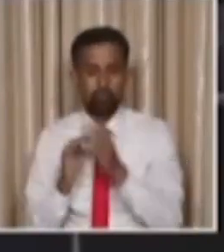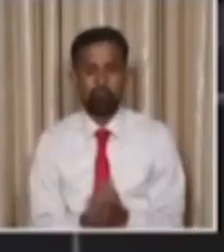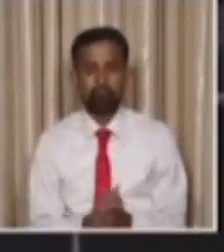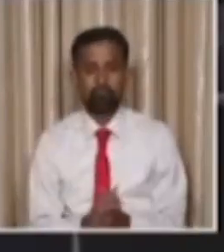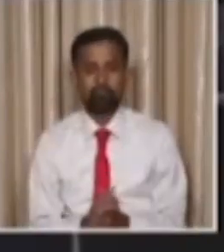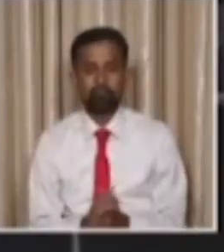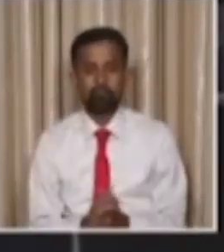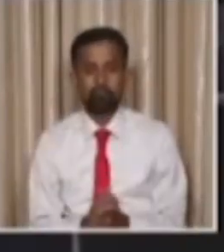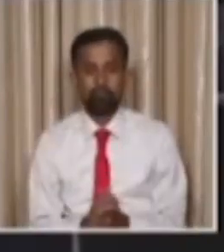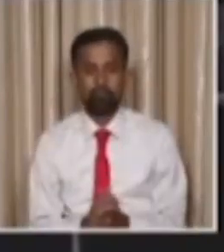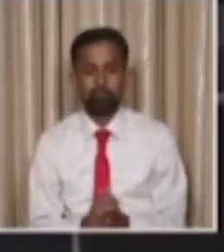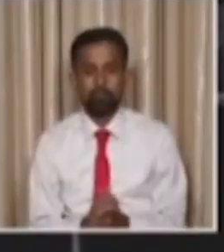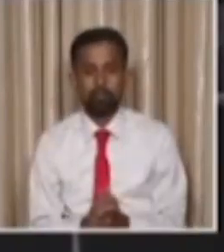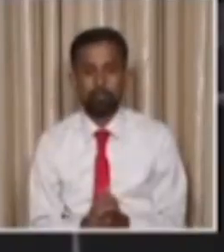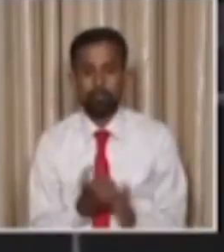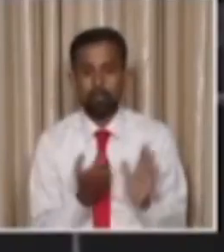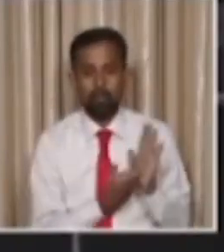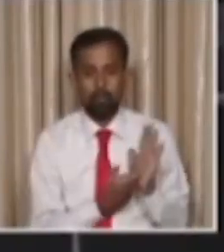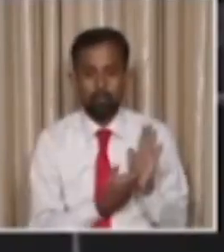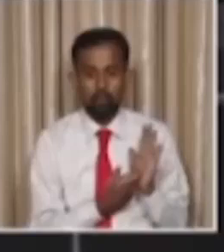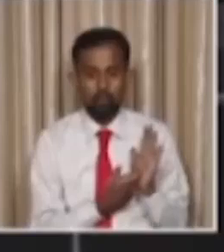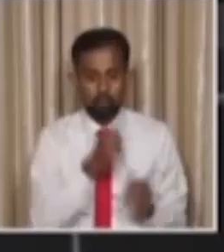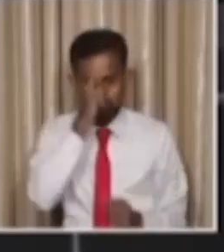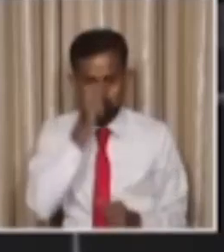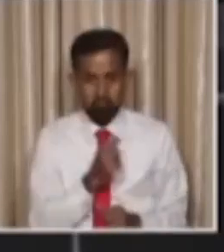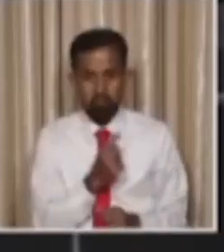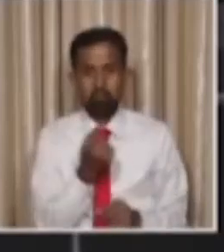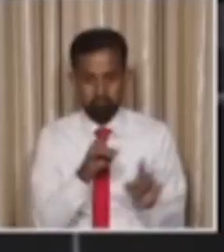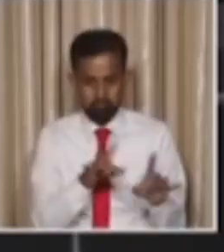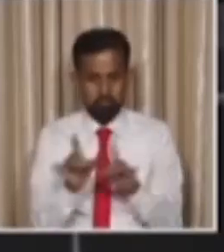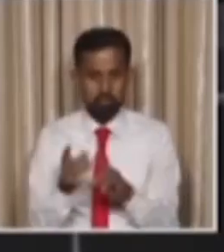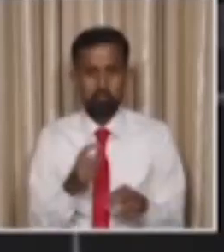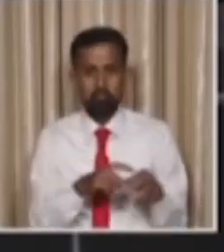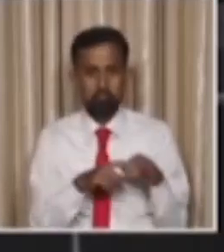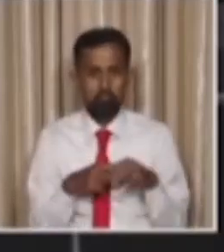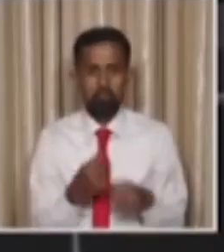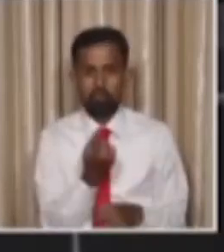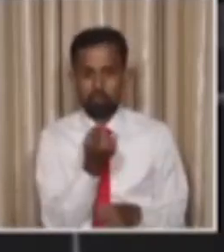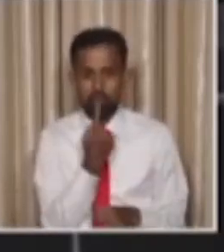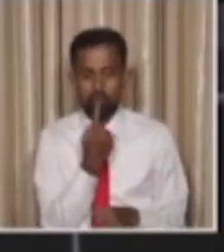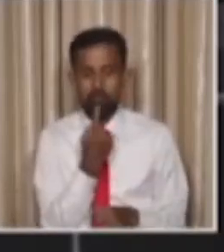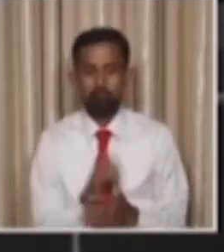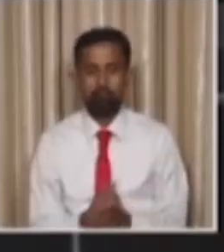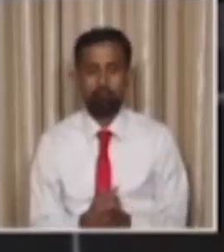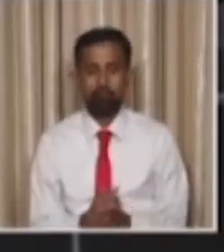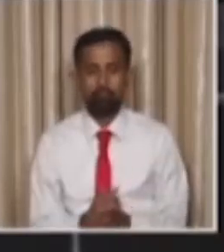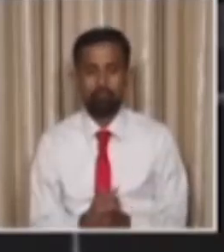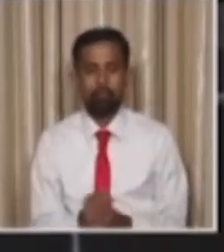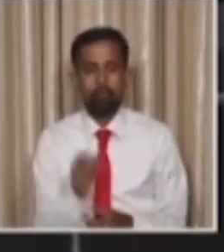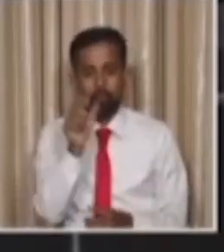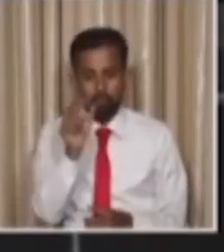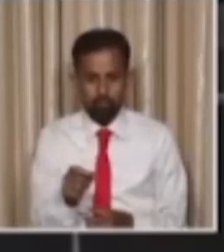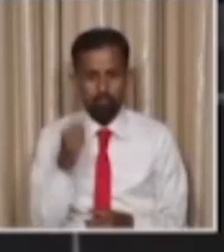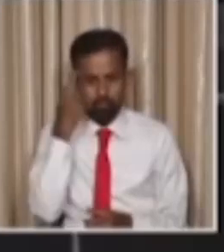එතකොට අපි රෝහණ බණ්ඩාර මන්තුමත් මතු කරා මේ ප්‍රශ්නේ අහන්න කියලා. දැන් ඒකෙදි ඔබතුමා